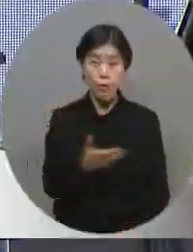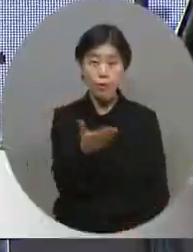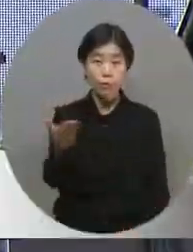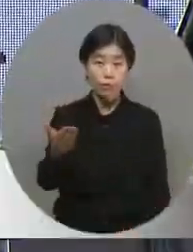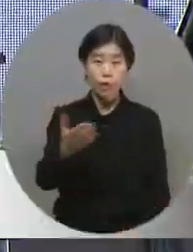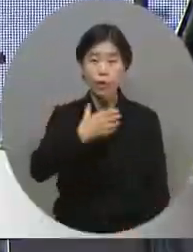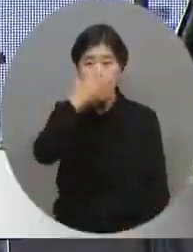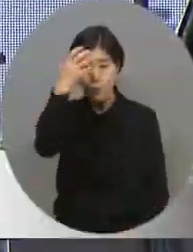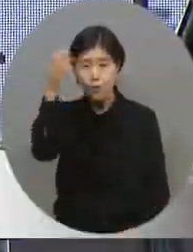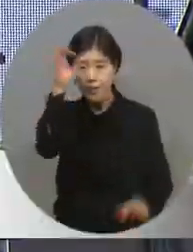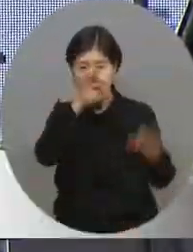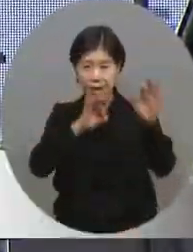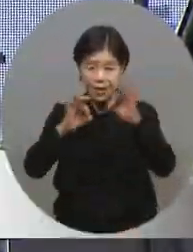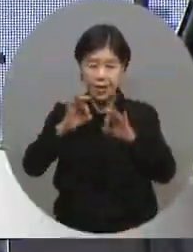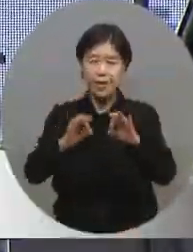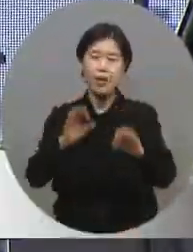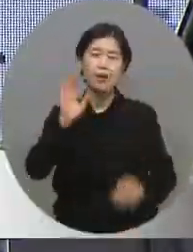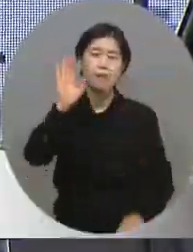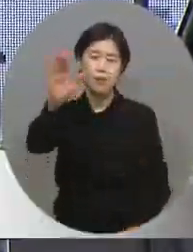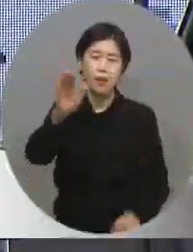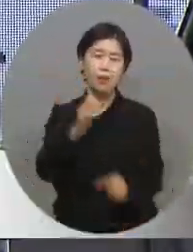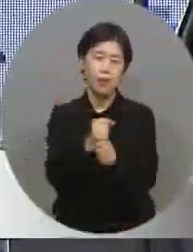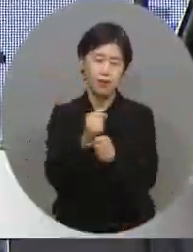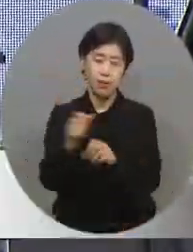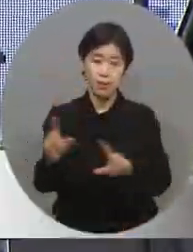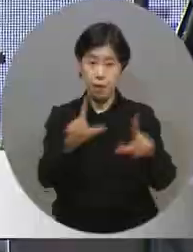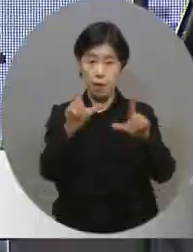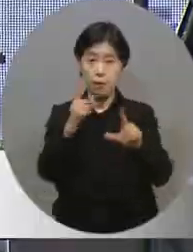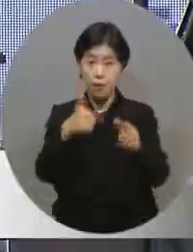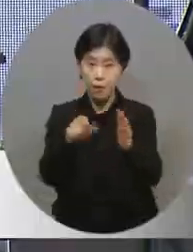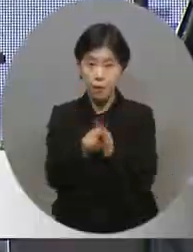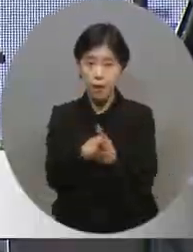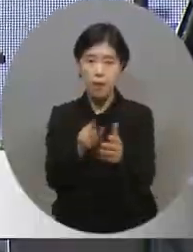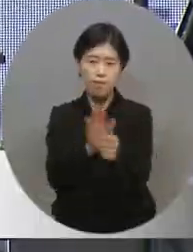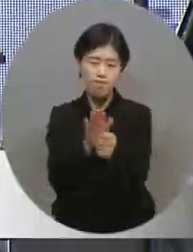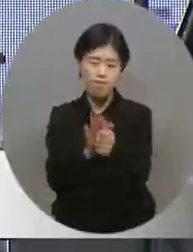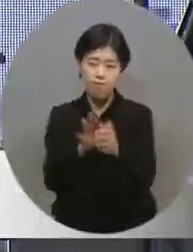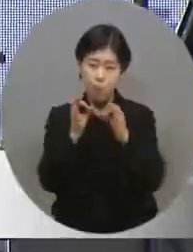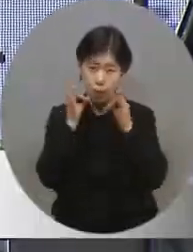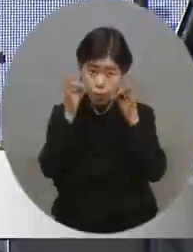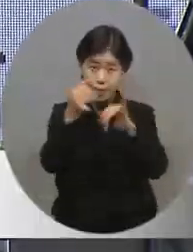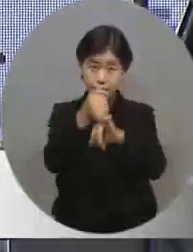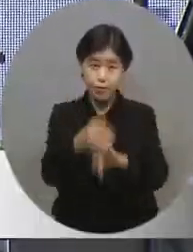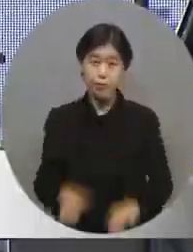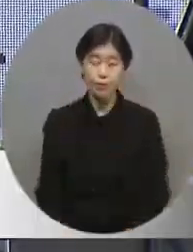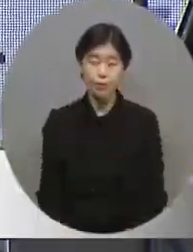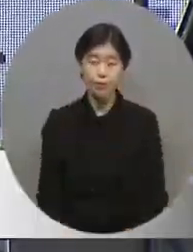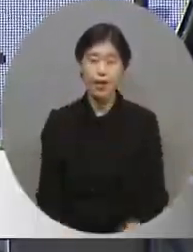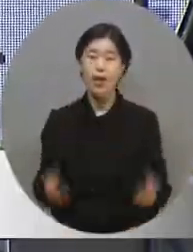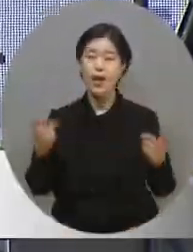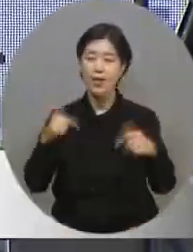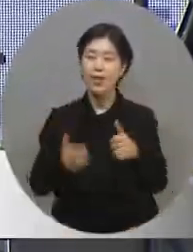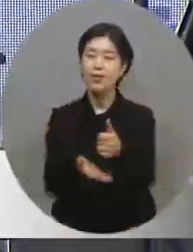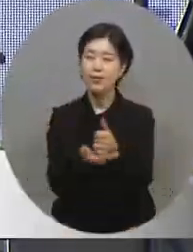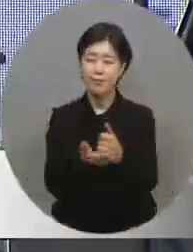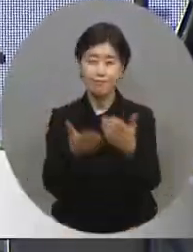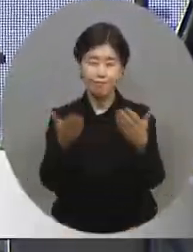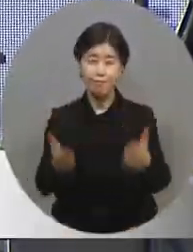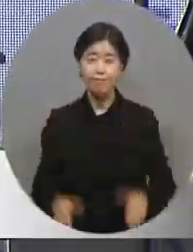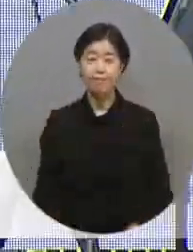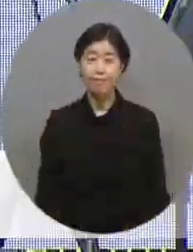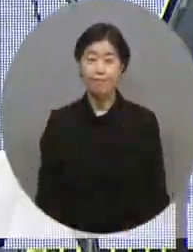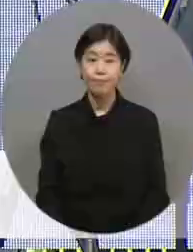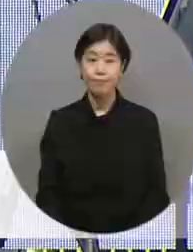희망찬 미래를 만들어갈 수 있도록 최선의 노력을 다하겠으며 여러분의 곁에서 항상